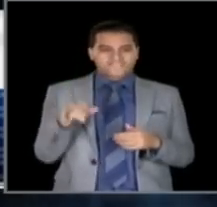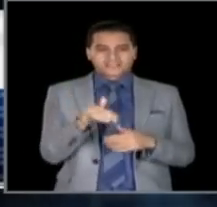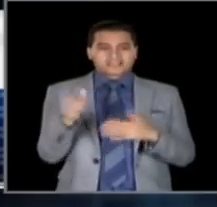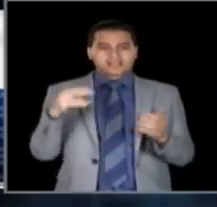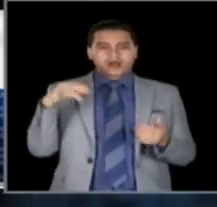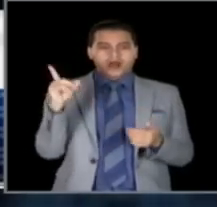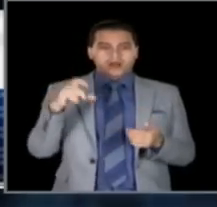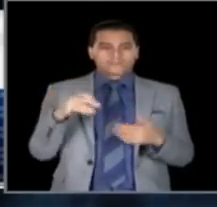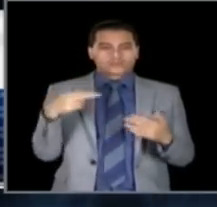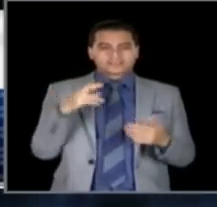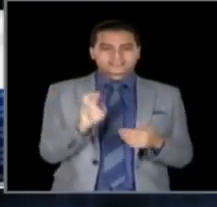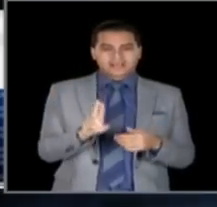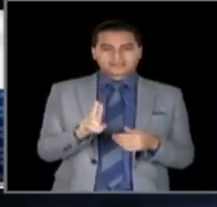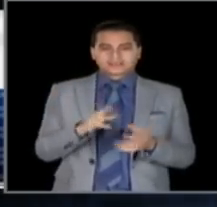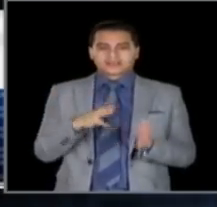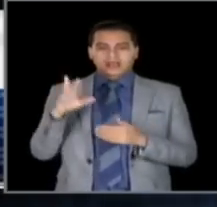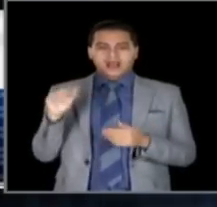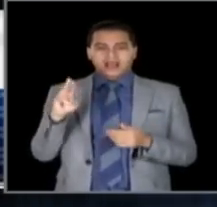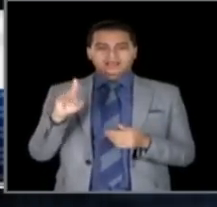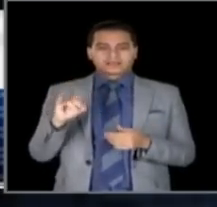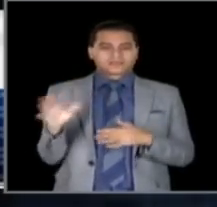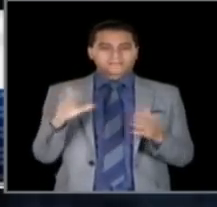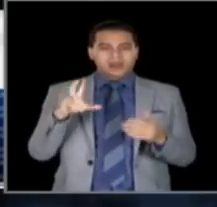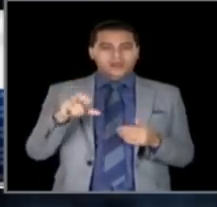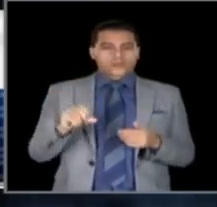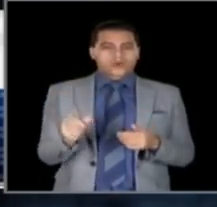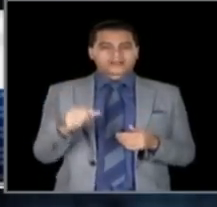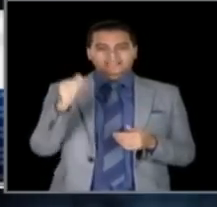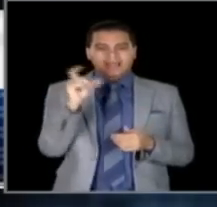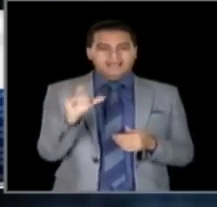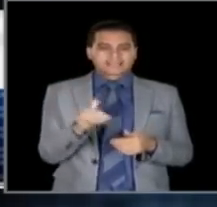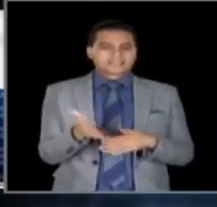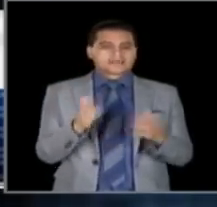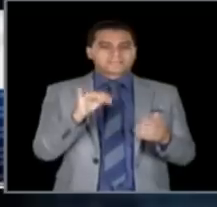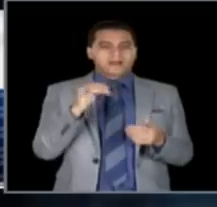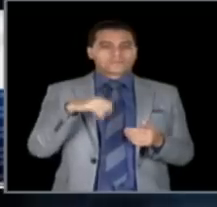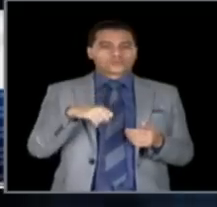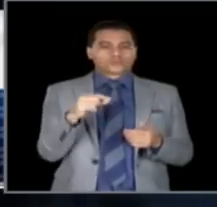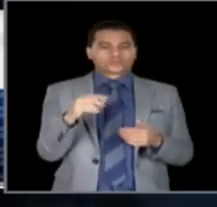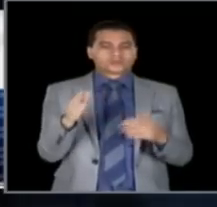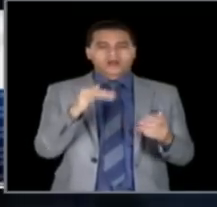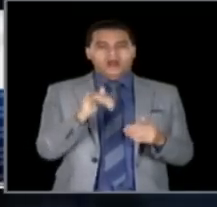احمد شفعي، عمرو عزت، هيثم الورداني، محمود خير الله.